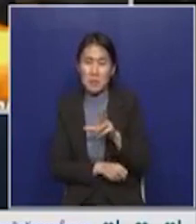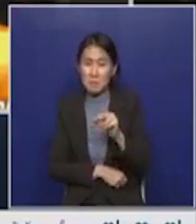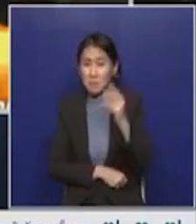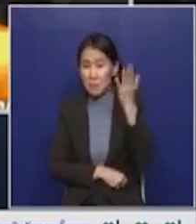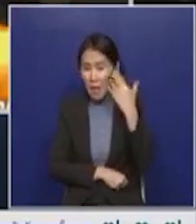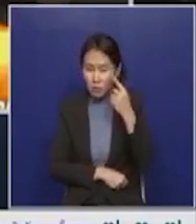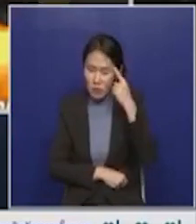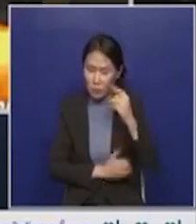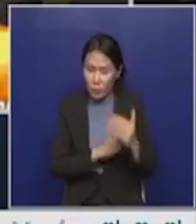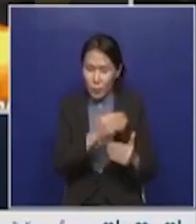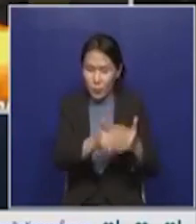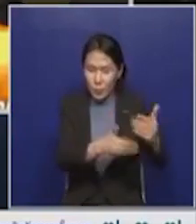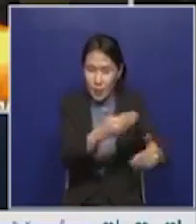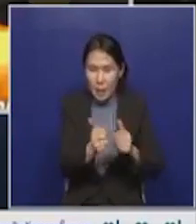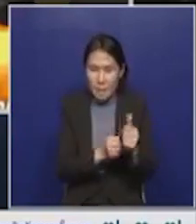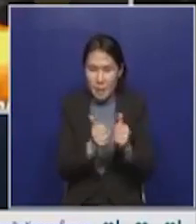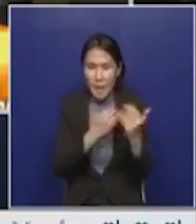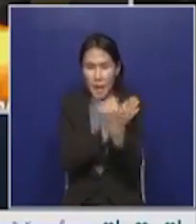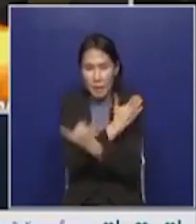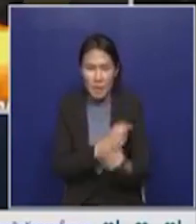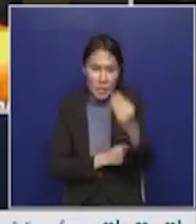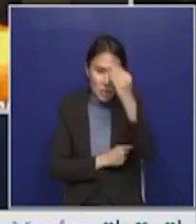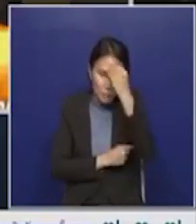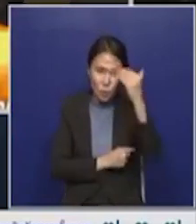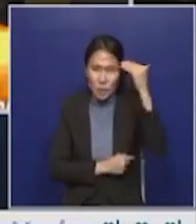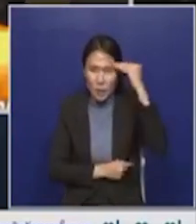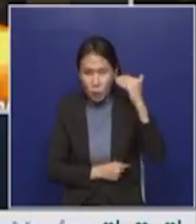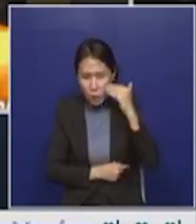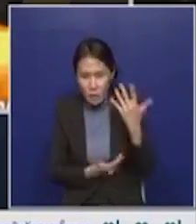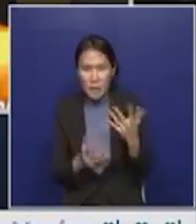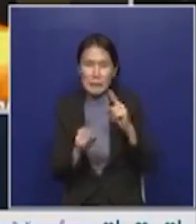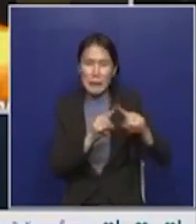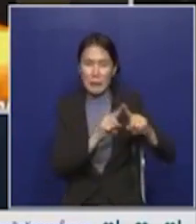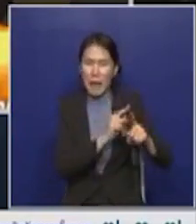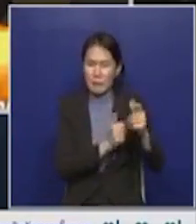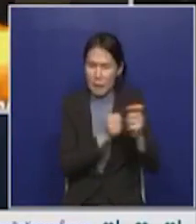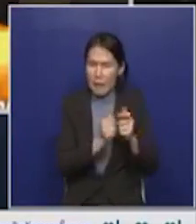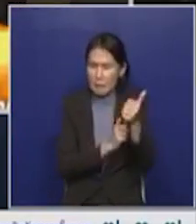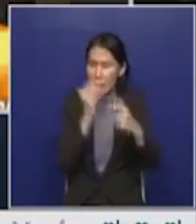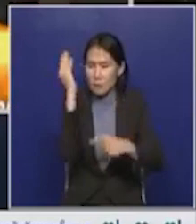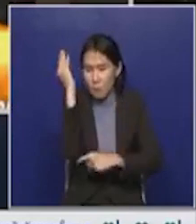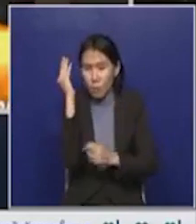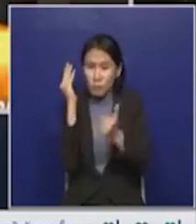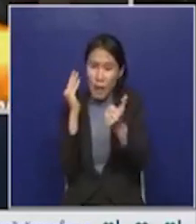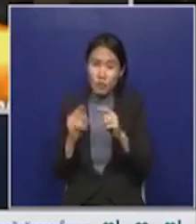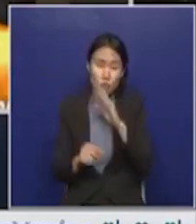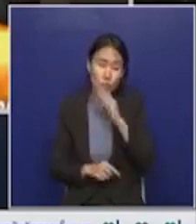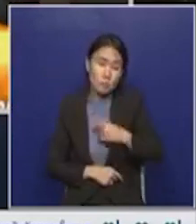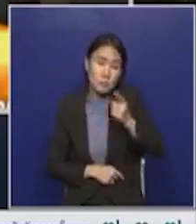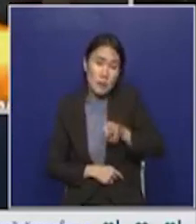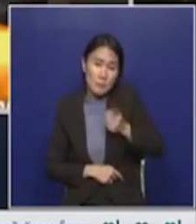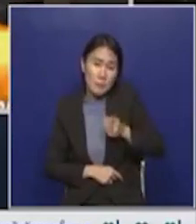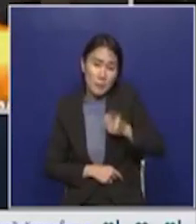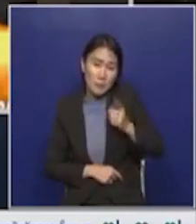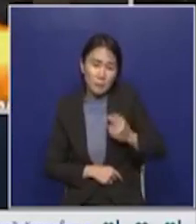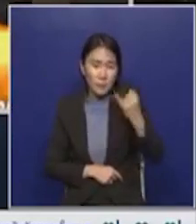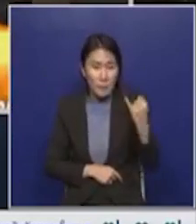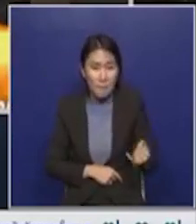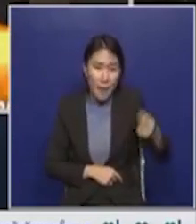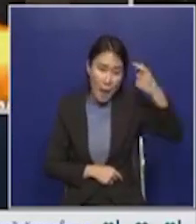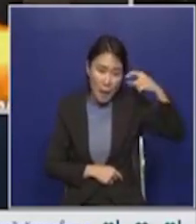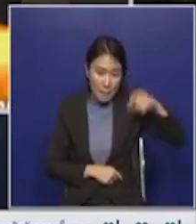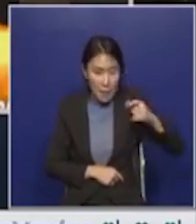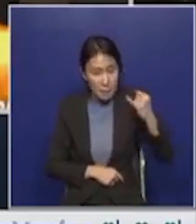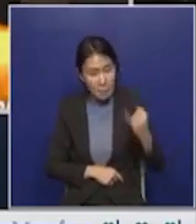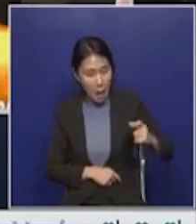ปีให้เดินหน้าไปแข่งกับประเทศญี่ปุ่นเกาหลีต่างๆได้ถึงกับโอได้ไม่ใช่อยู่กันที่อยู่นี้จะแพ้เขมรแพ้